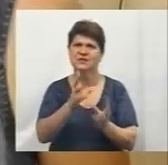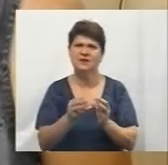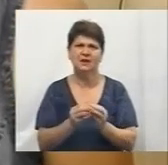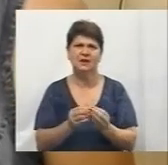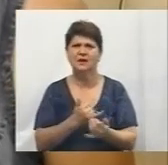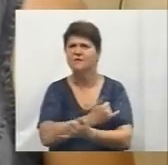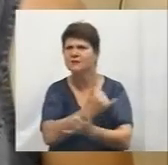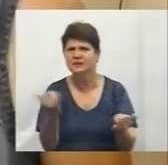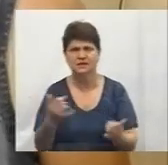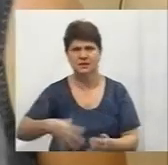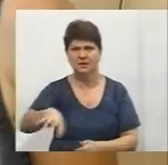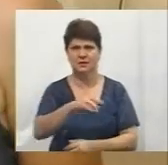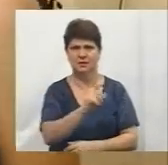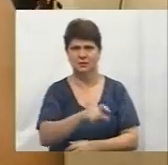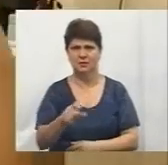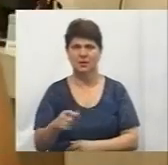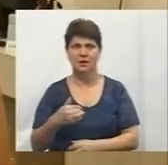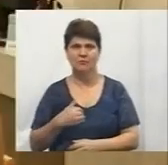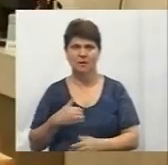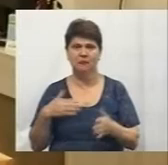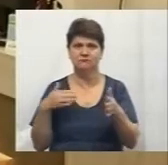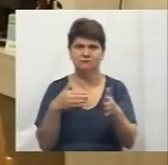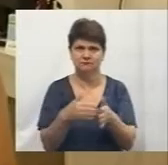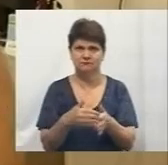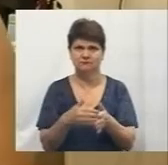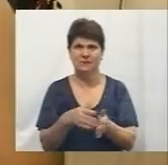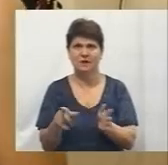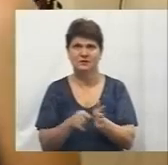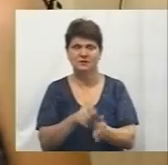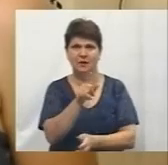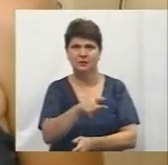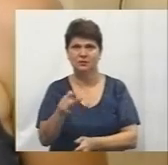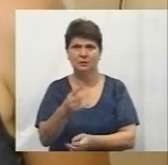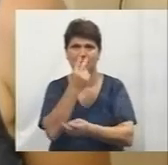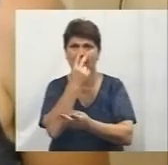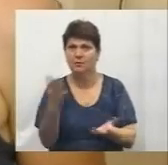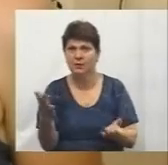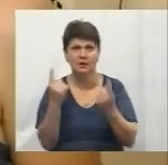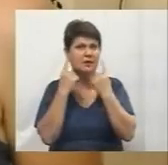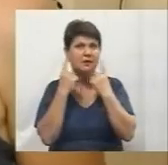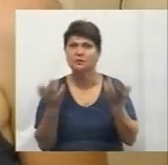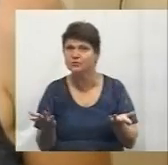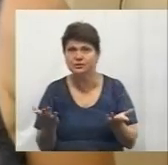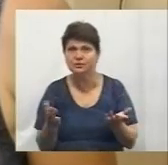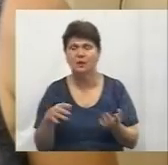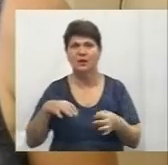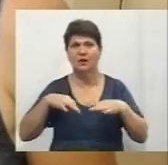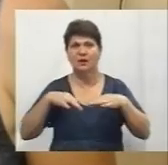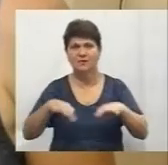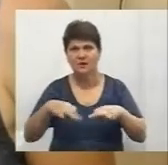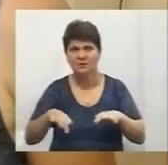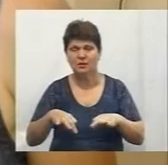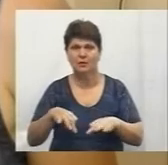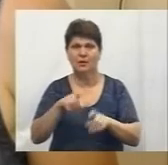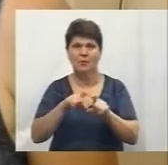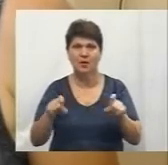людей, тому що ми стикаємося з людьми, які не бачать чи не чують і в транспорті, і в магазинах.